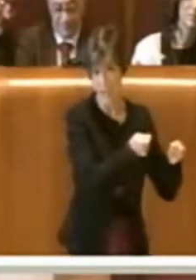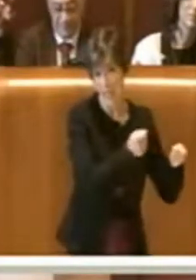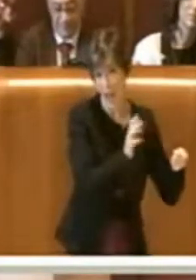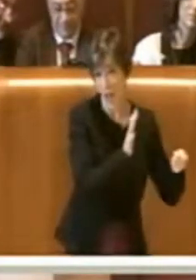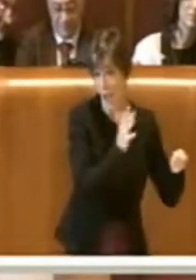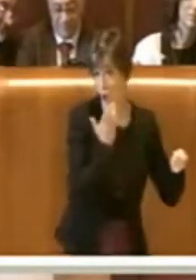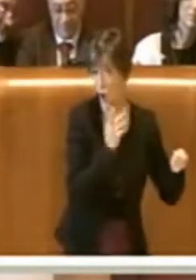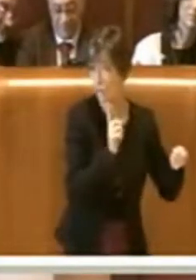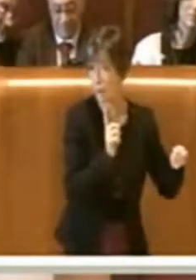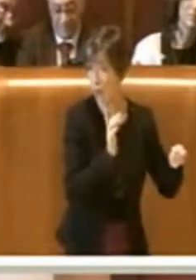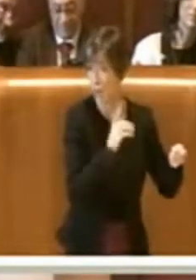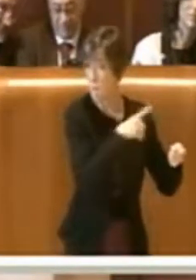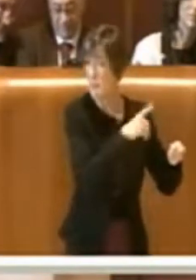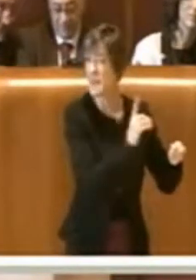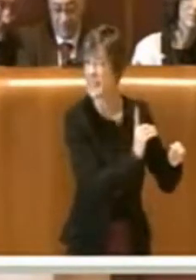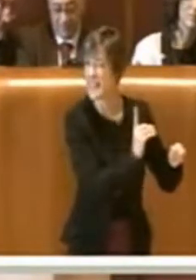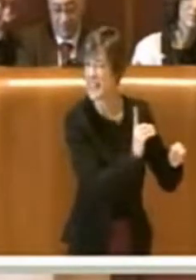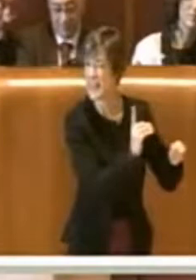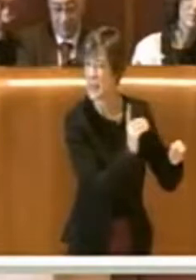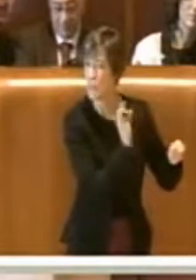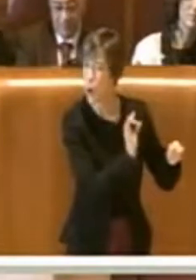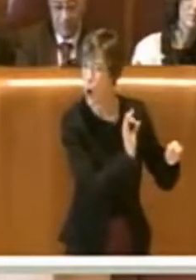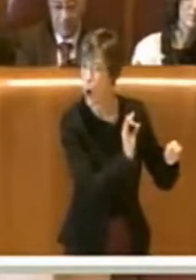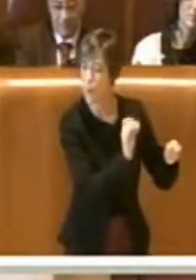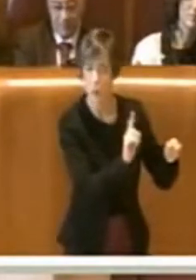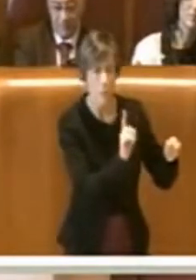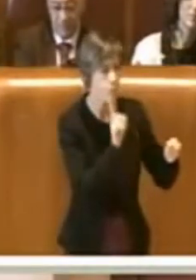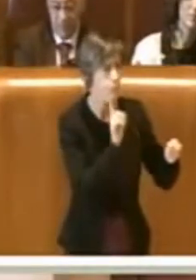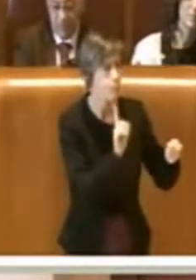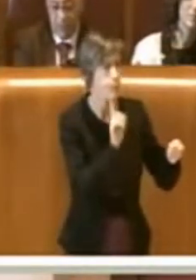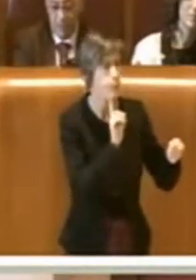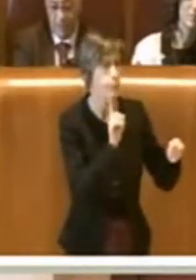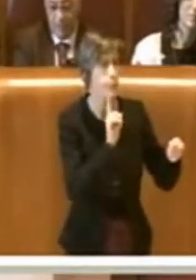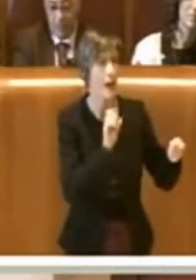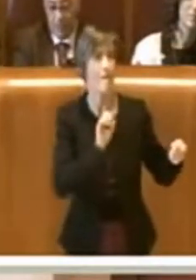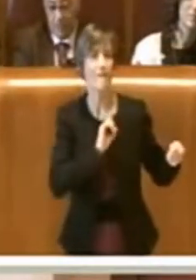proprio da quei signori della stessa fede politica che oggi